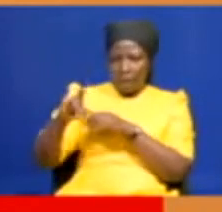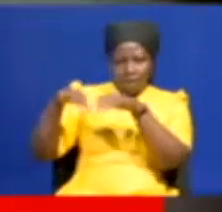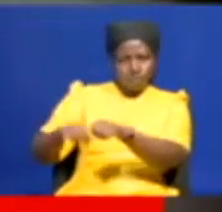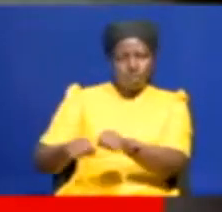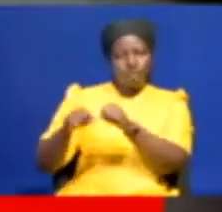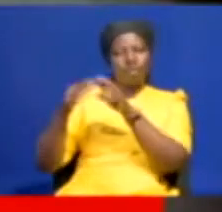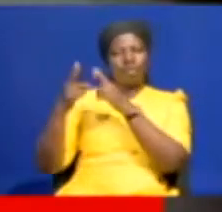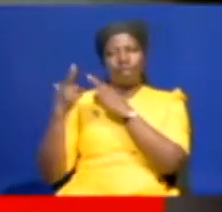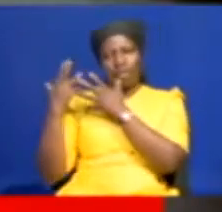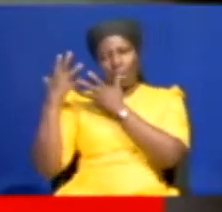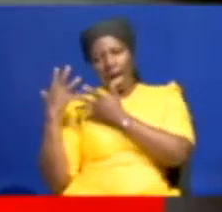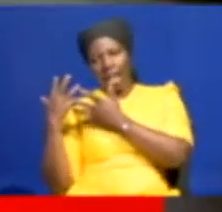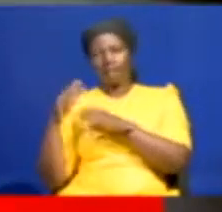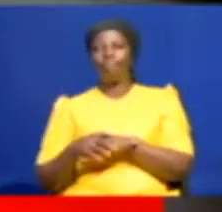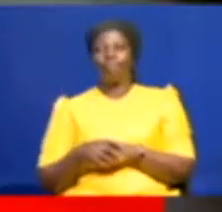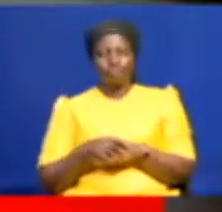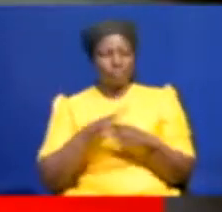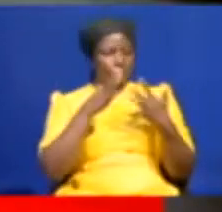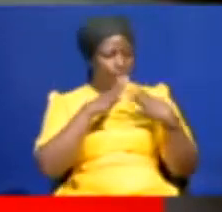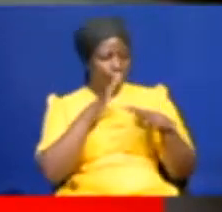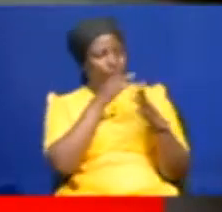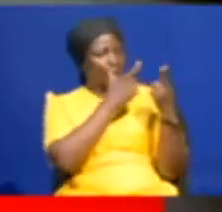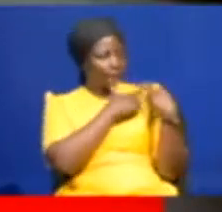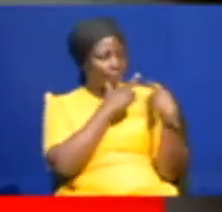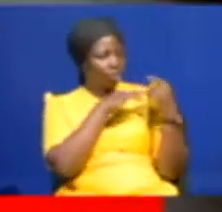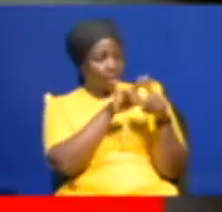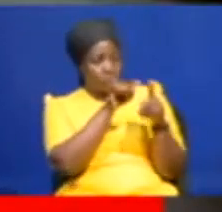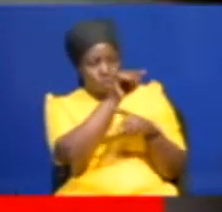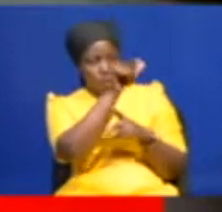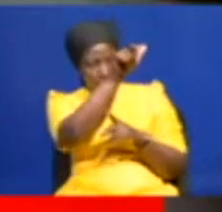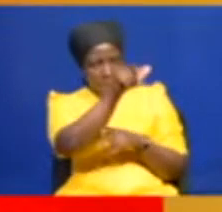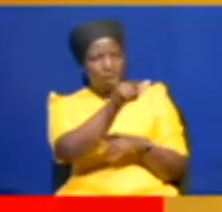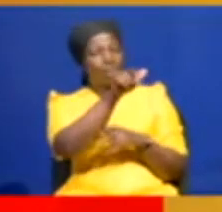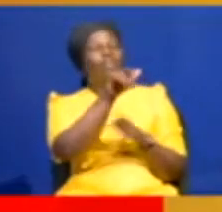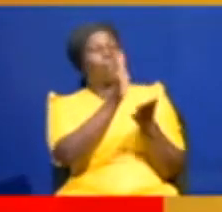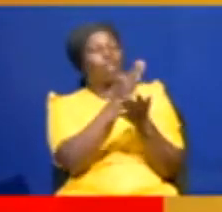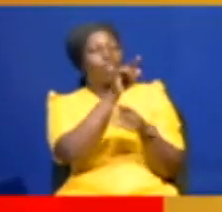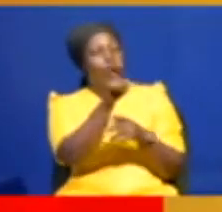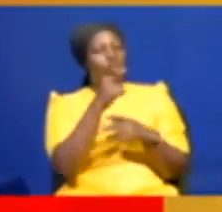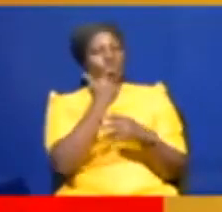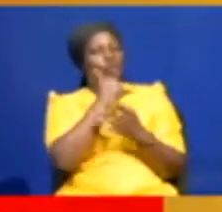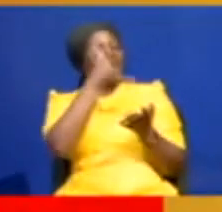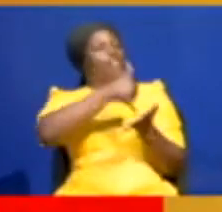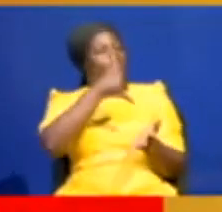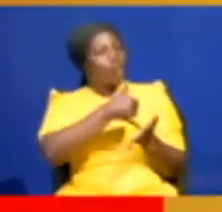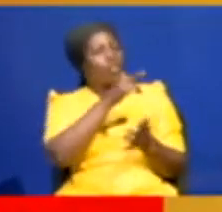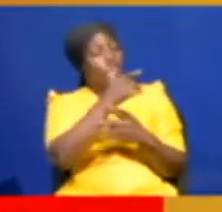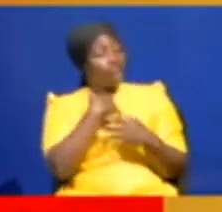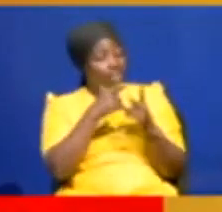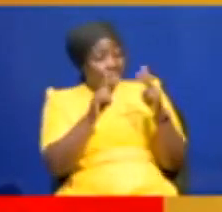na watu ambao wanahusika, na mimi pia nyinyi kama muungano, yes. Ama wewe pia ni wale ambao mnahusika, yes. Je, mmeanzisha mazungumzo haya na asasi